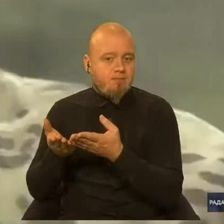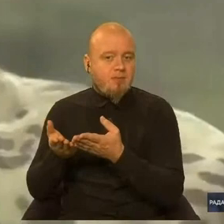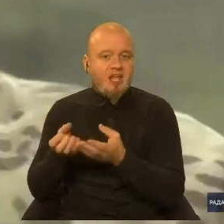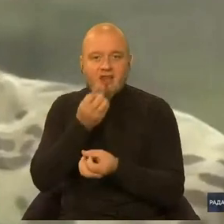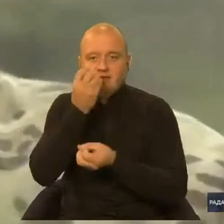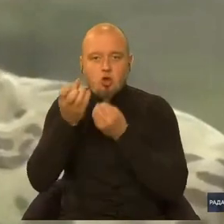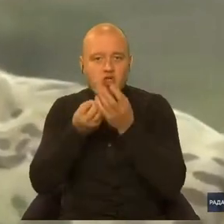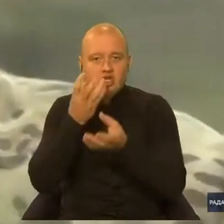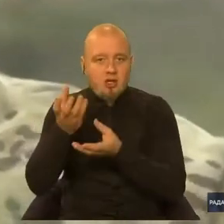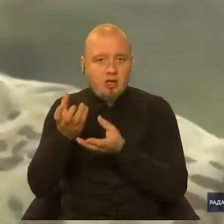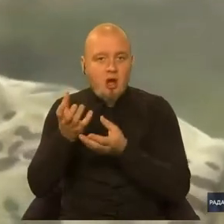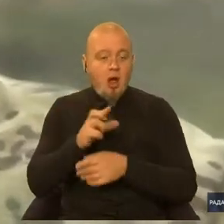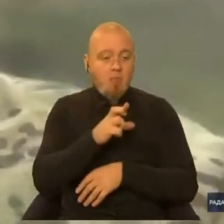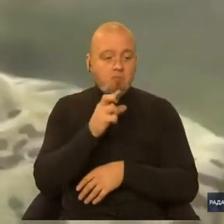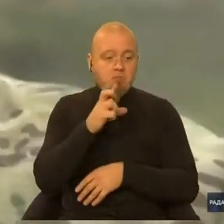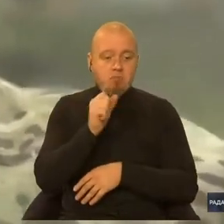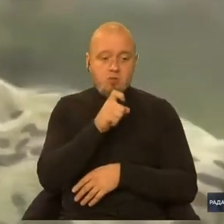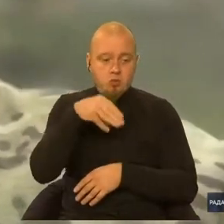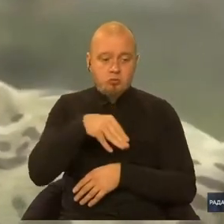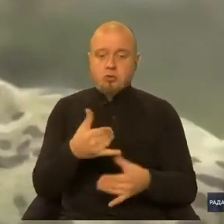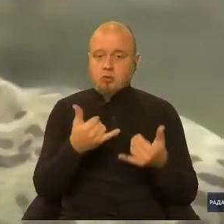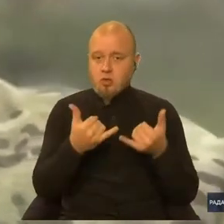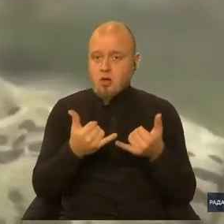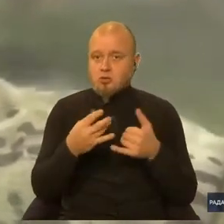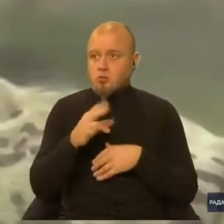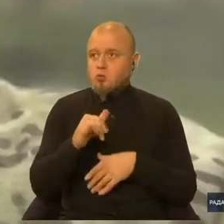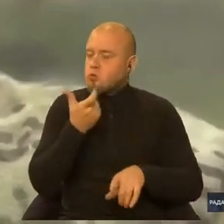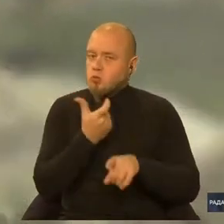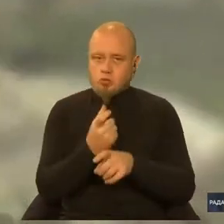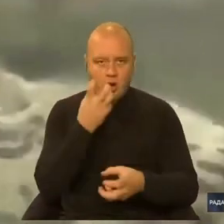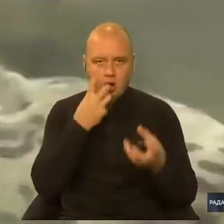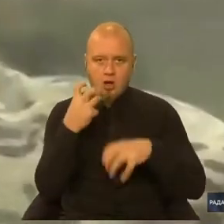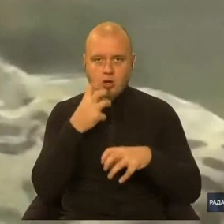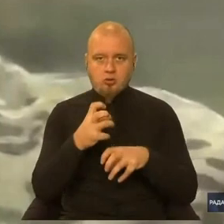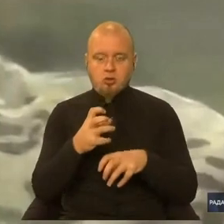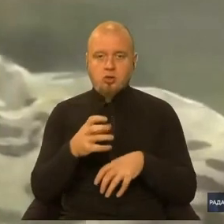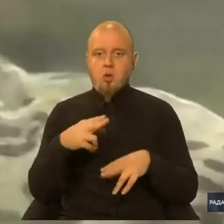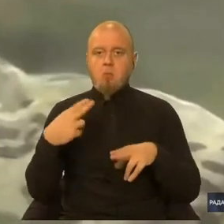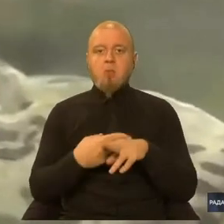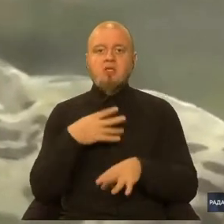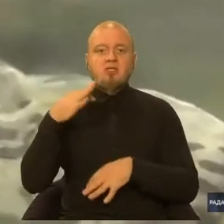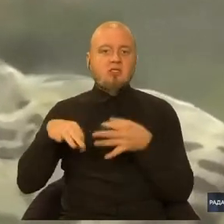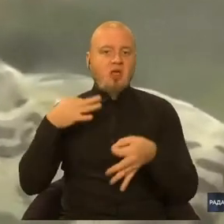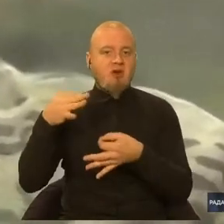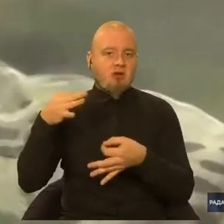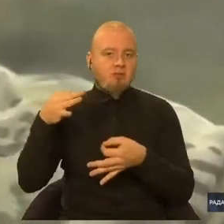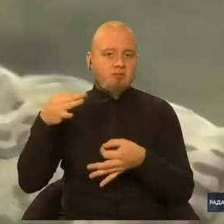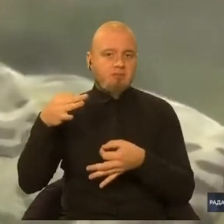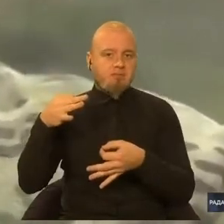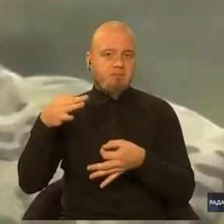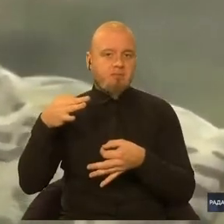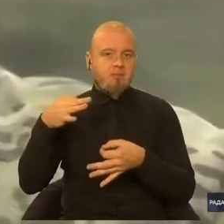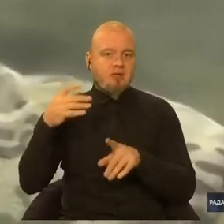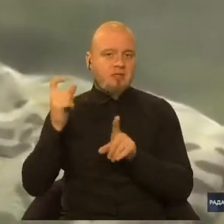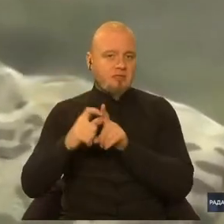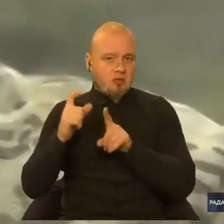піточки. Бахмут наразі дуже гаряче, так, без зайвих